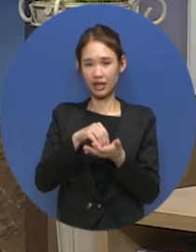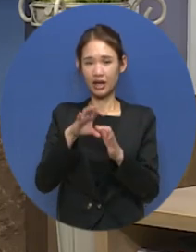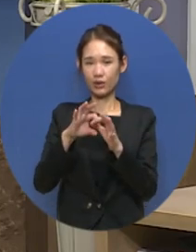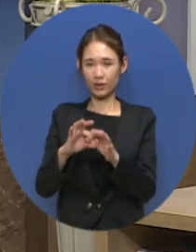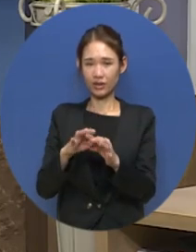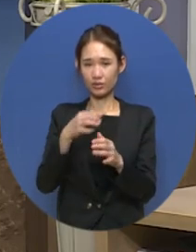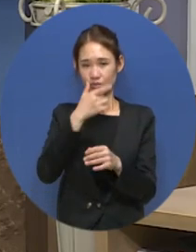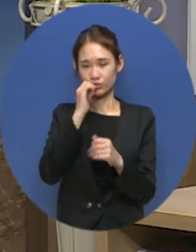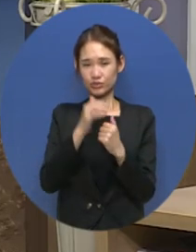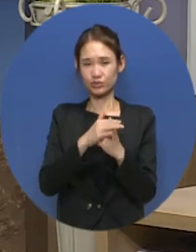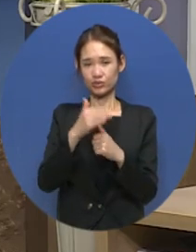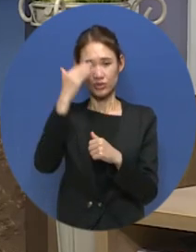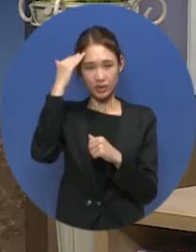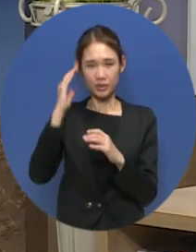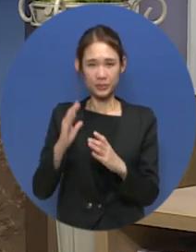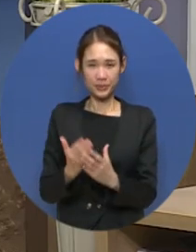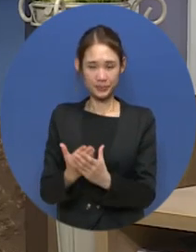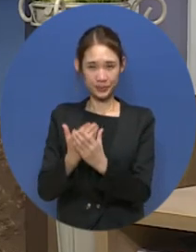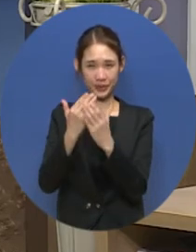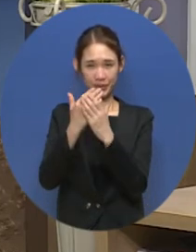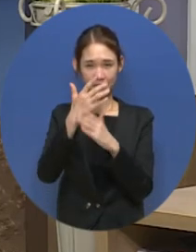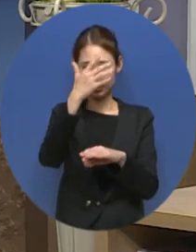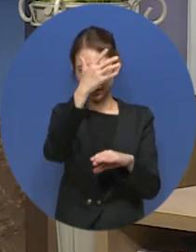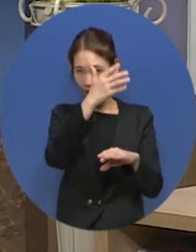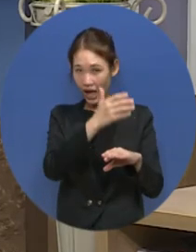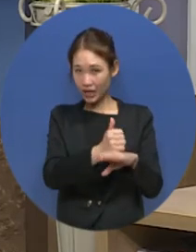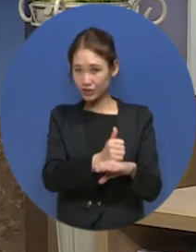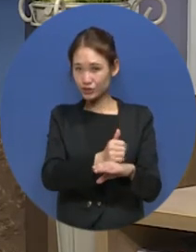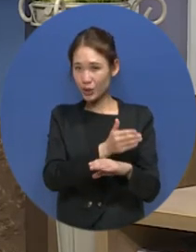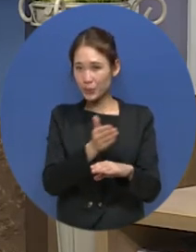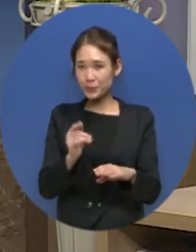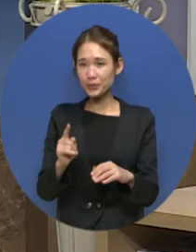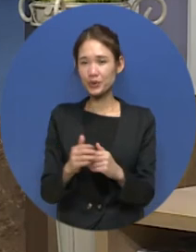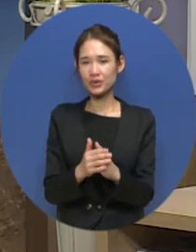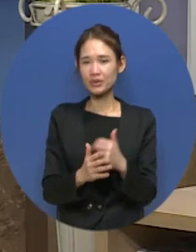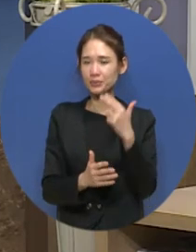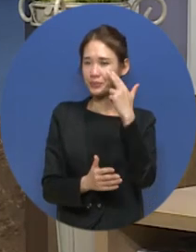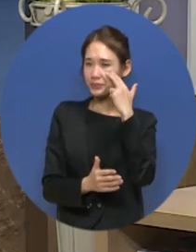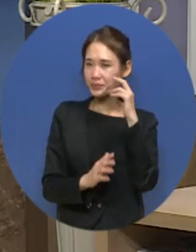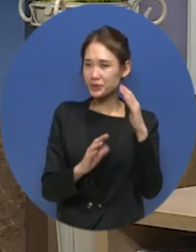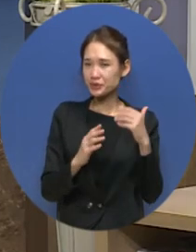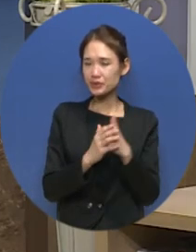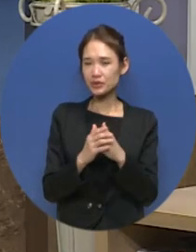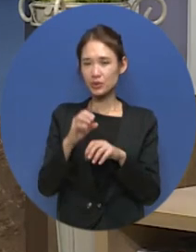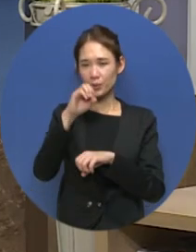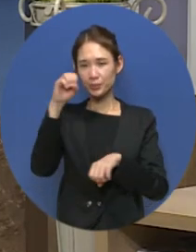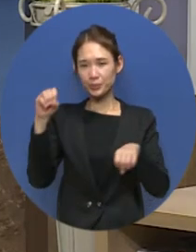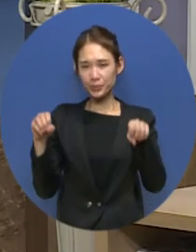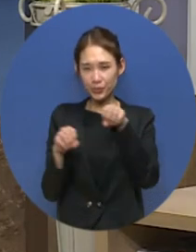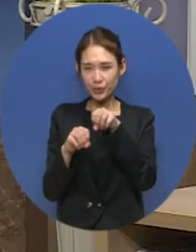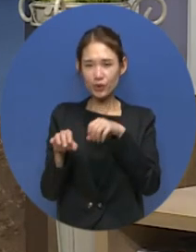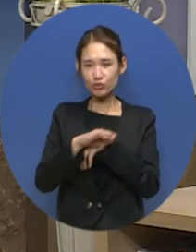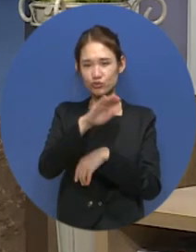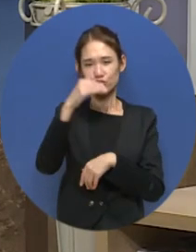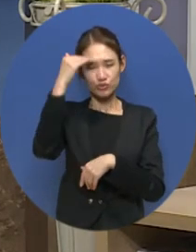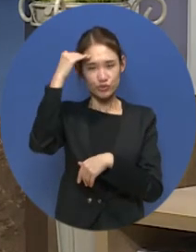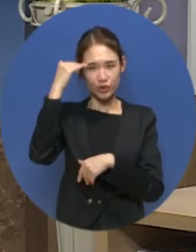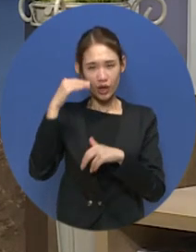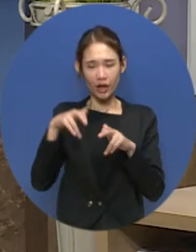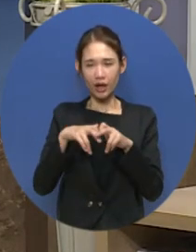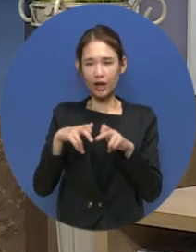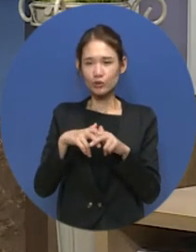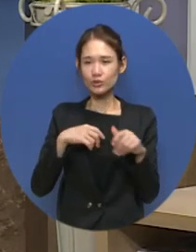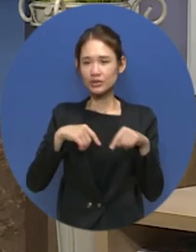대해서도 우리나라가 좀 많이 발전을 해서 나중에는 미국에서 이제 우리나라의 그 장애인 일자리 정책이나